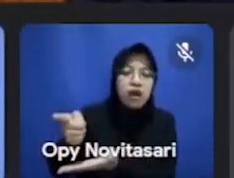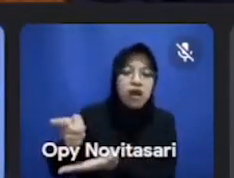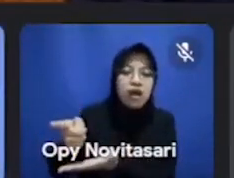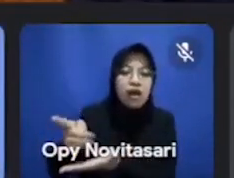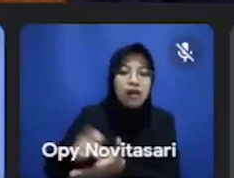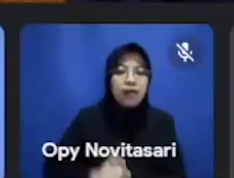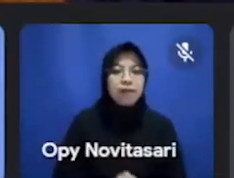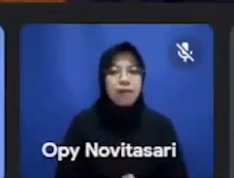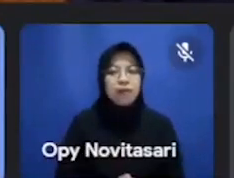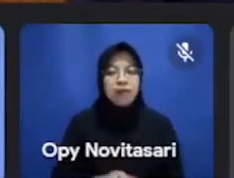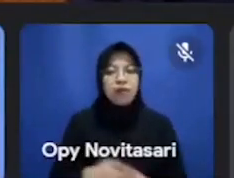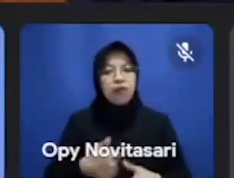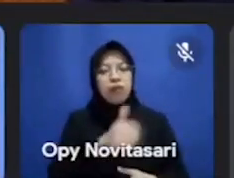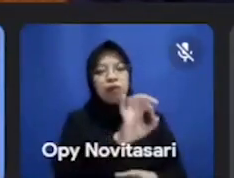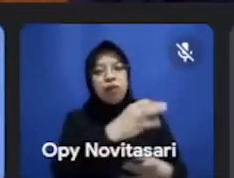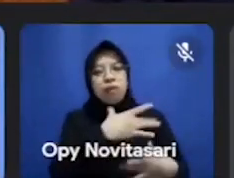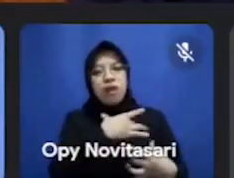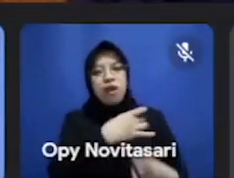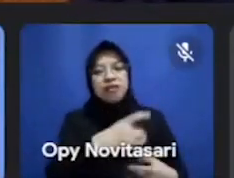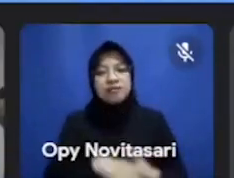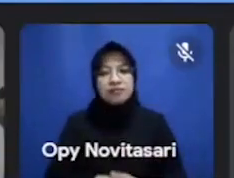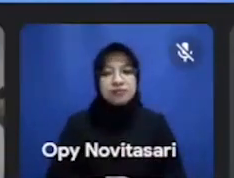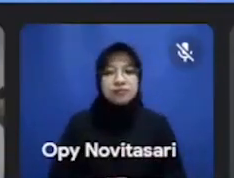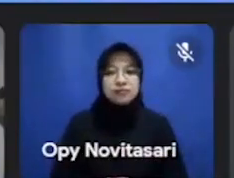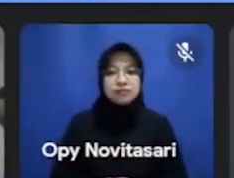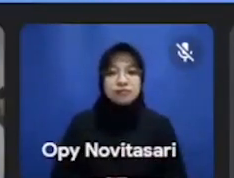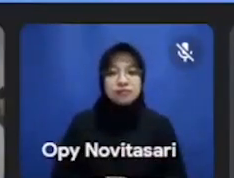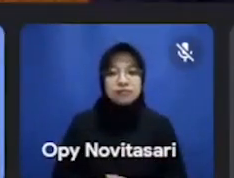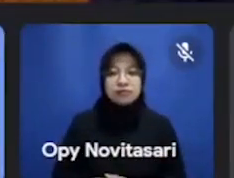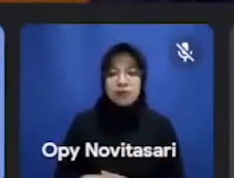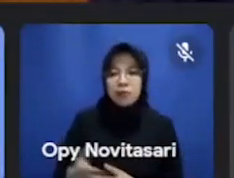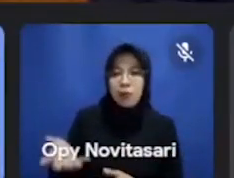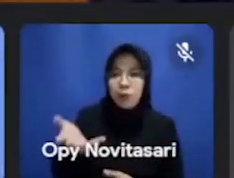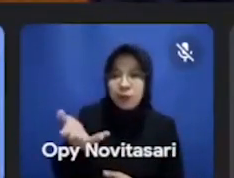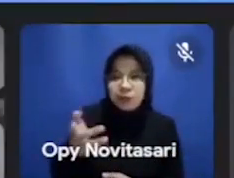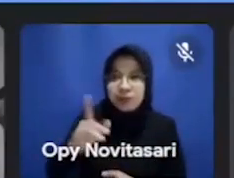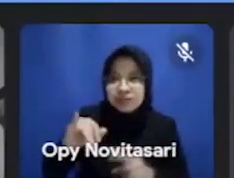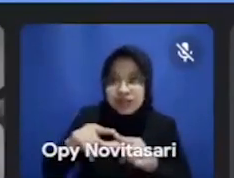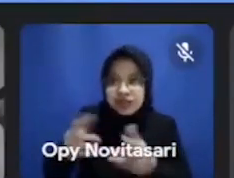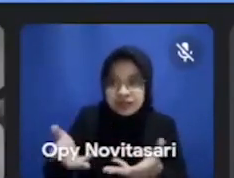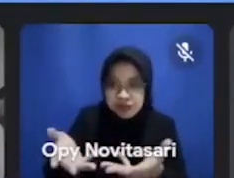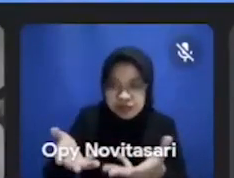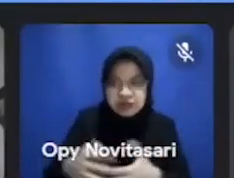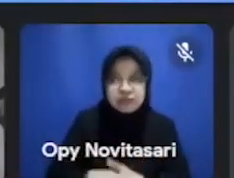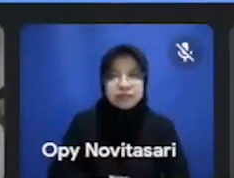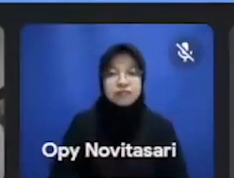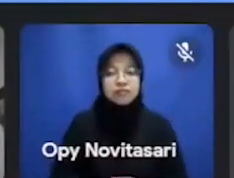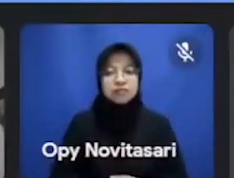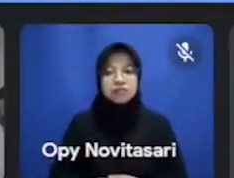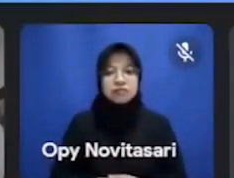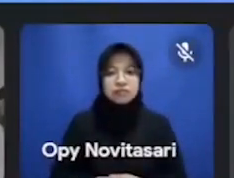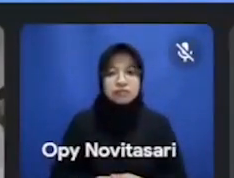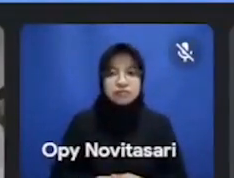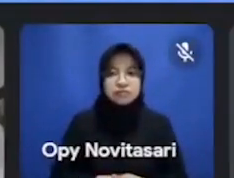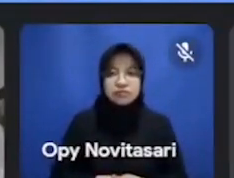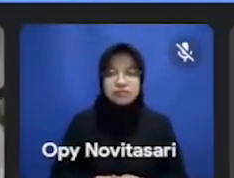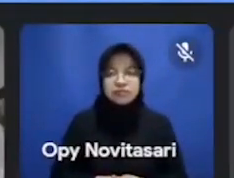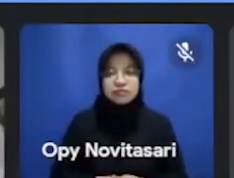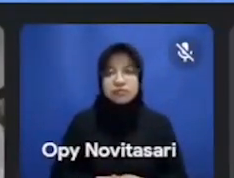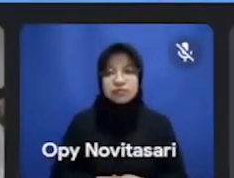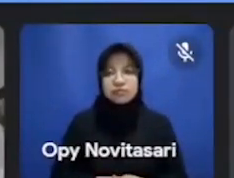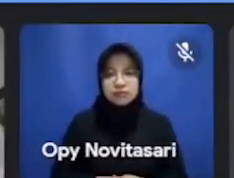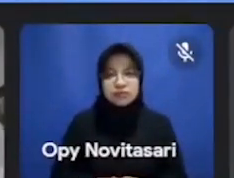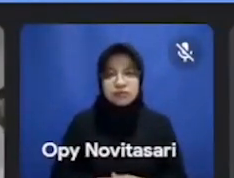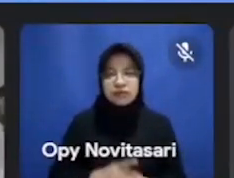Oke menarik E ini ya m mas eh dan saya juga ee